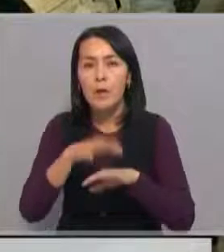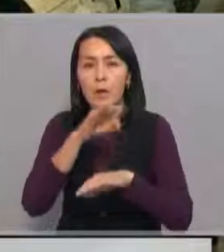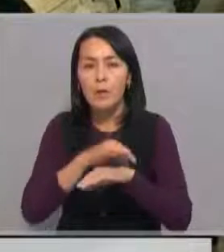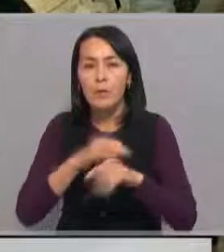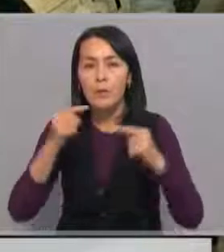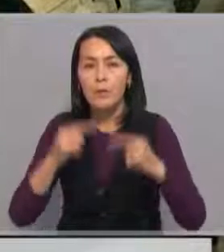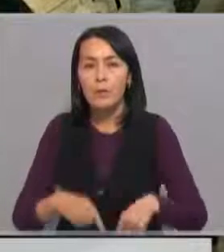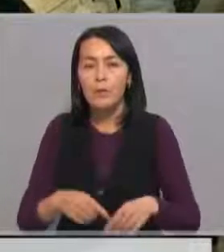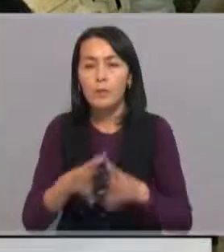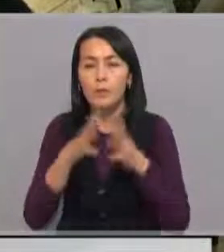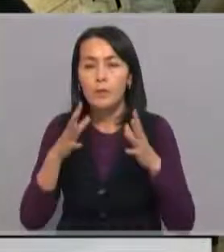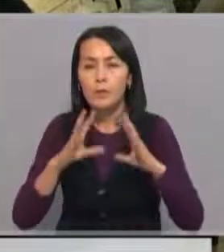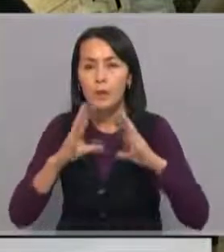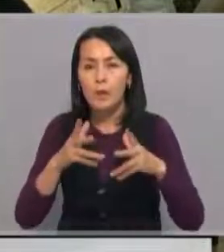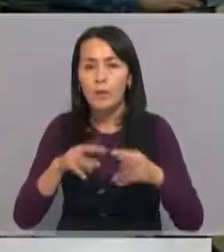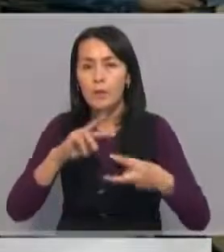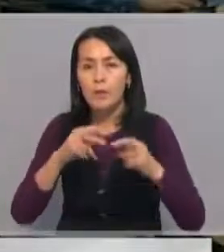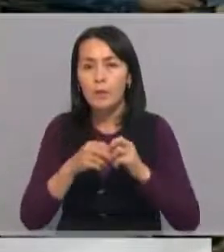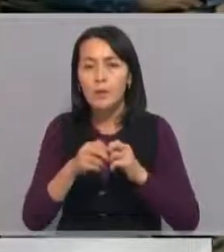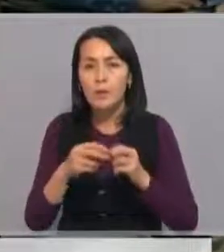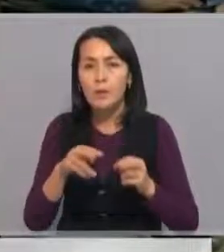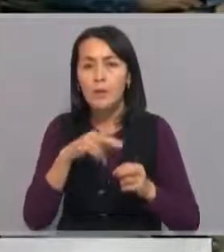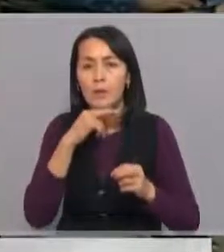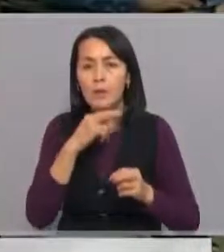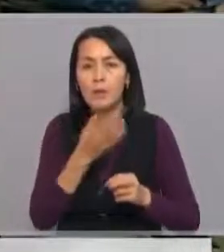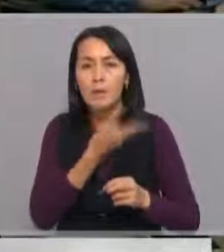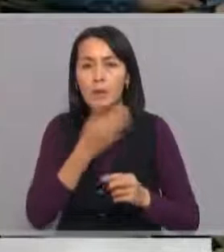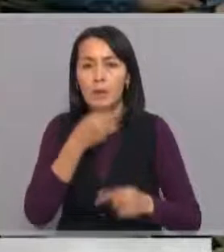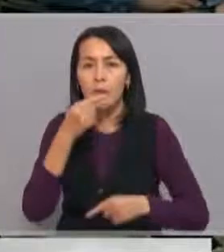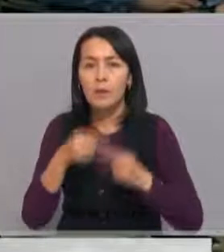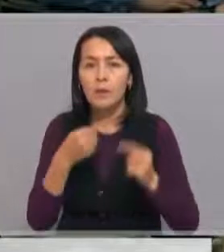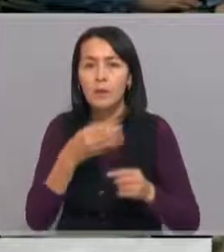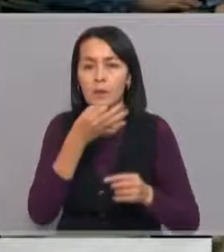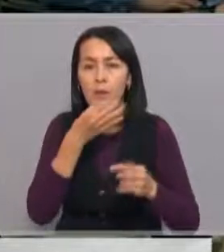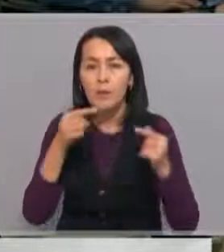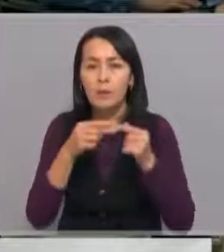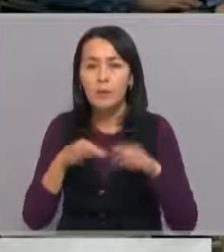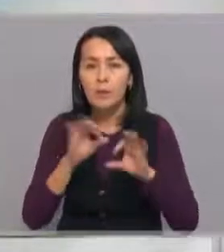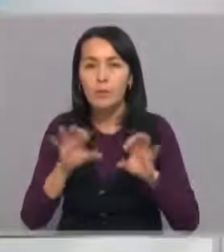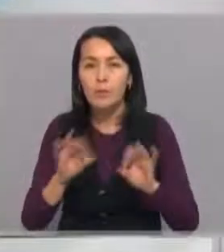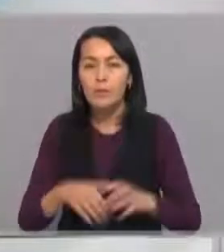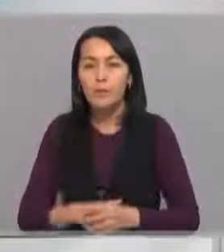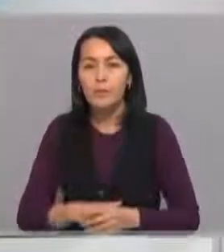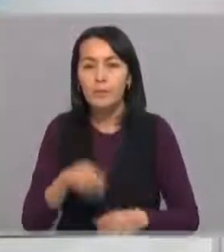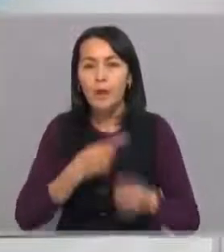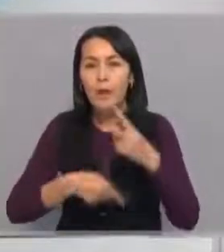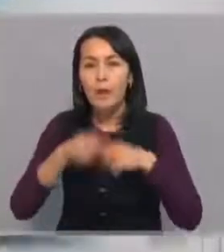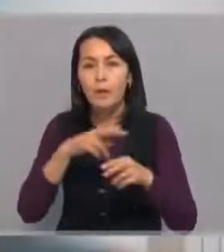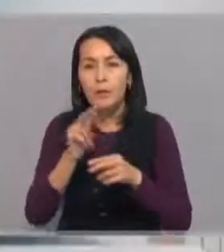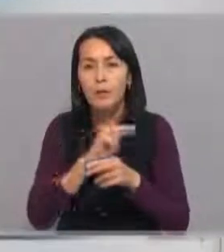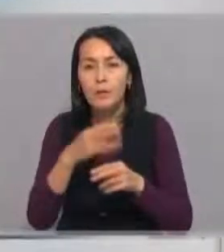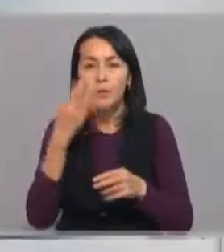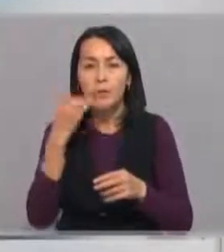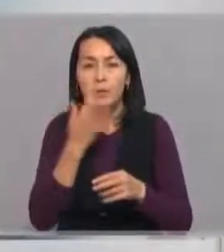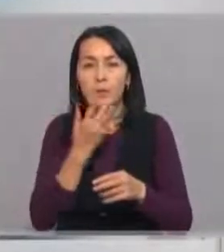ауыртпалығын төмендетудің жаһандық мәселелерін жұрт назарын аудару, алдын алу және ерте анықтау жайында ақпарат беру. Алдын алу емдеуден оңай